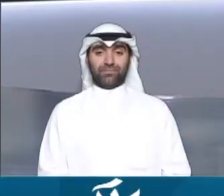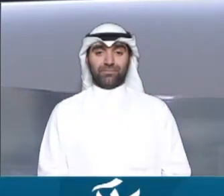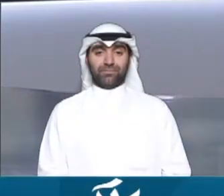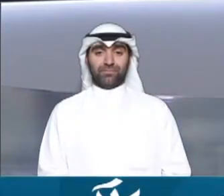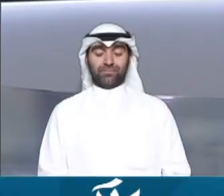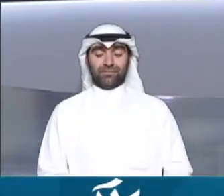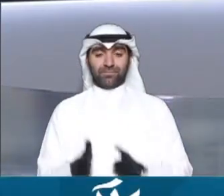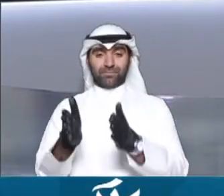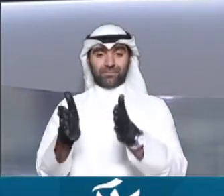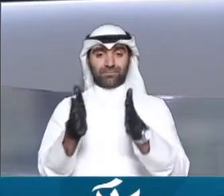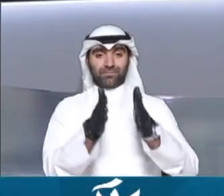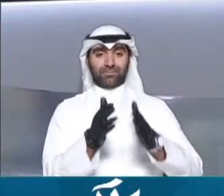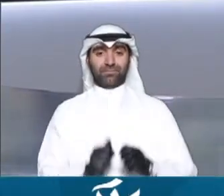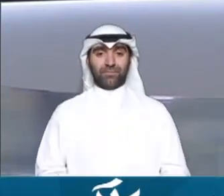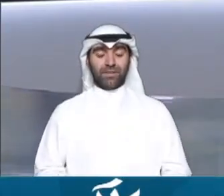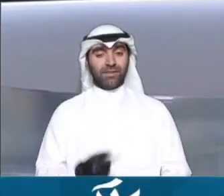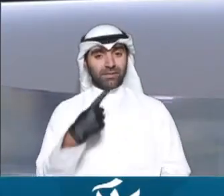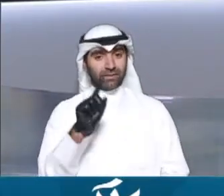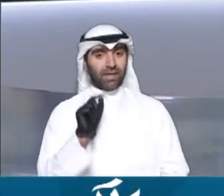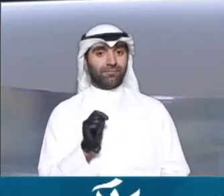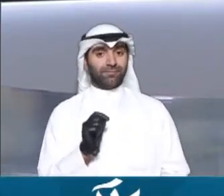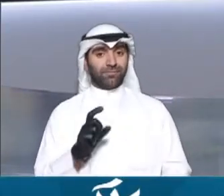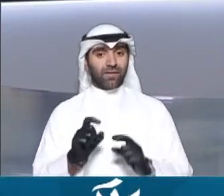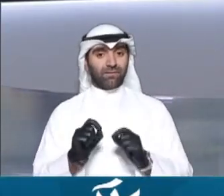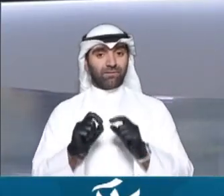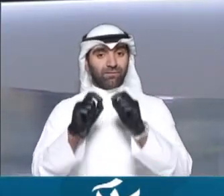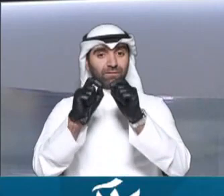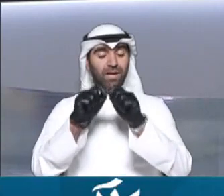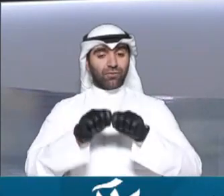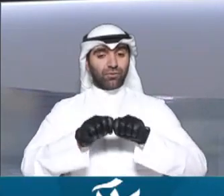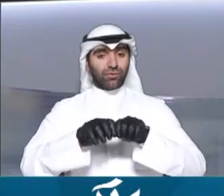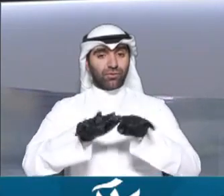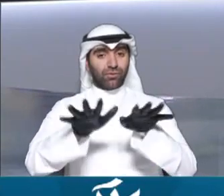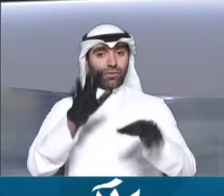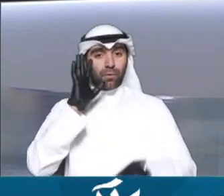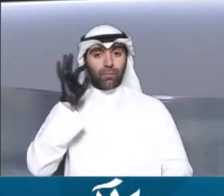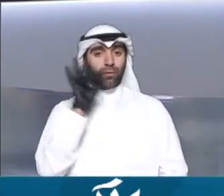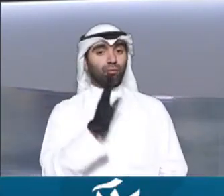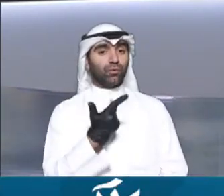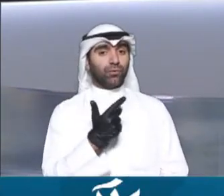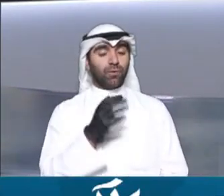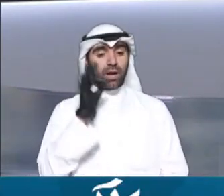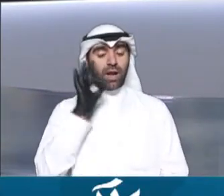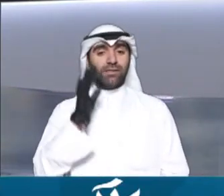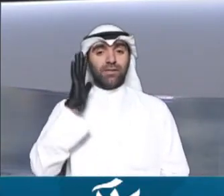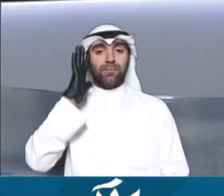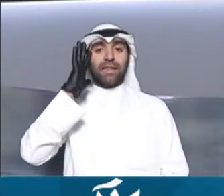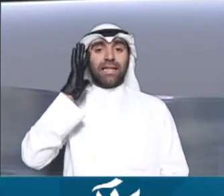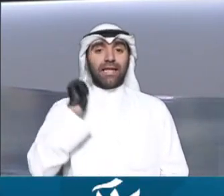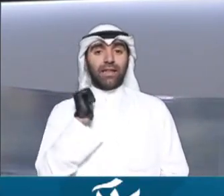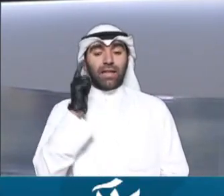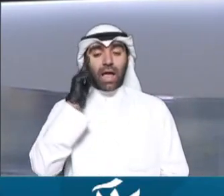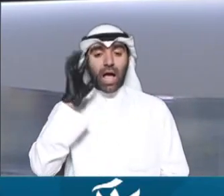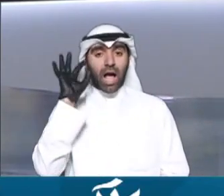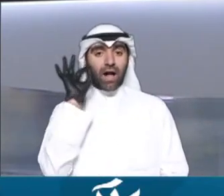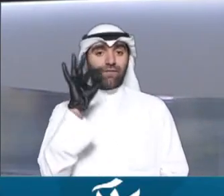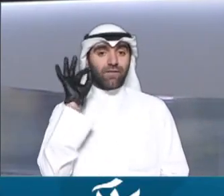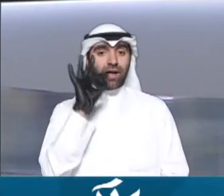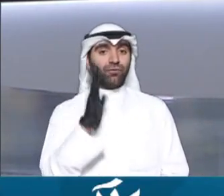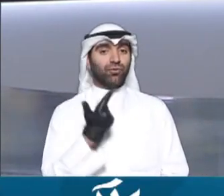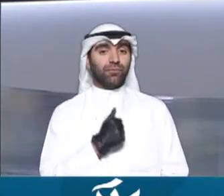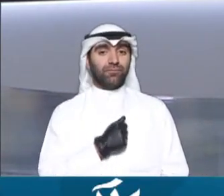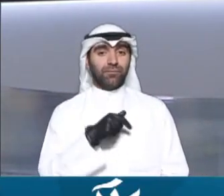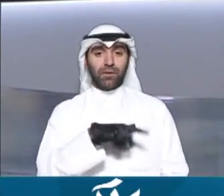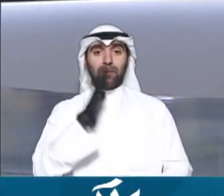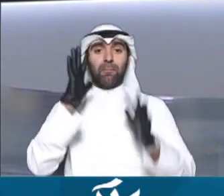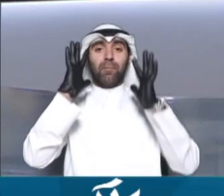لفيروس كورونا يعني أبعاد دينية تركت أثارها على المجتمعات، على الرغم من إغلاق المساجد والبقاء في المنازل لأجل